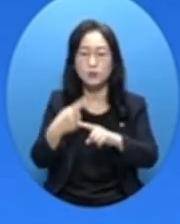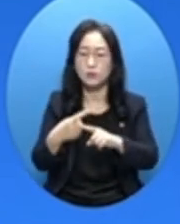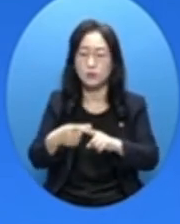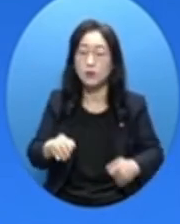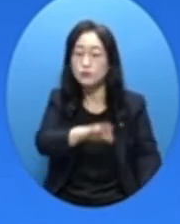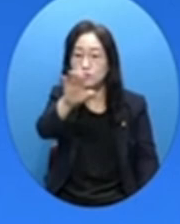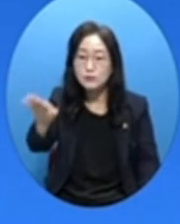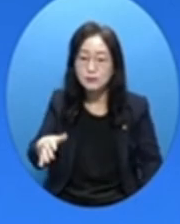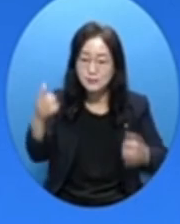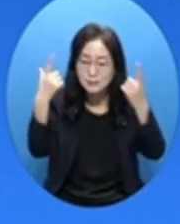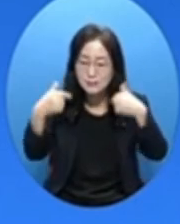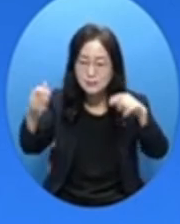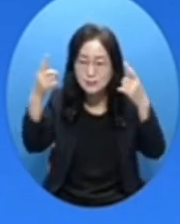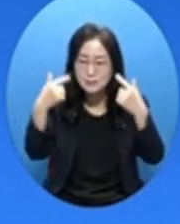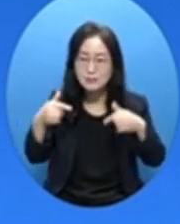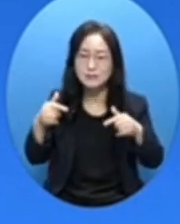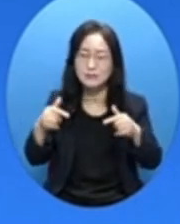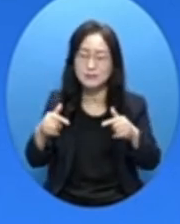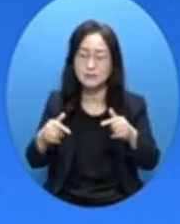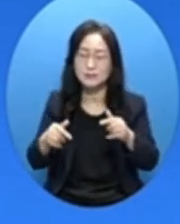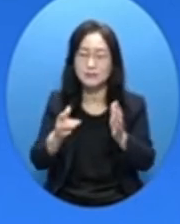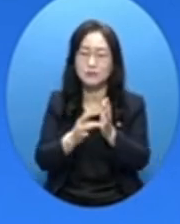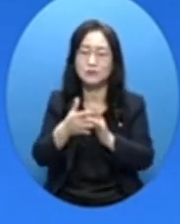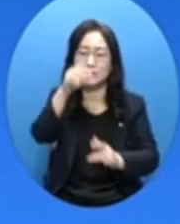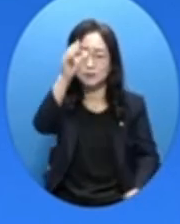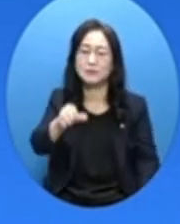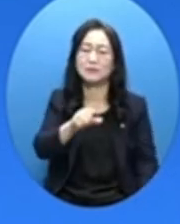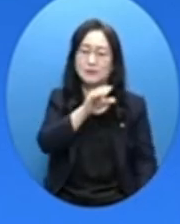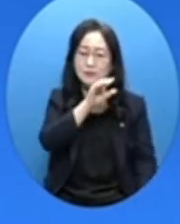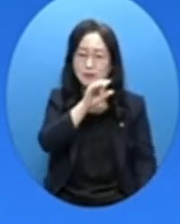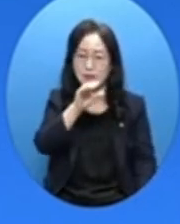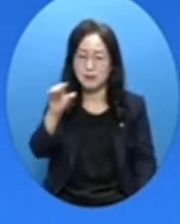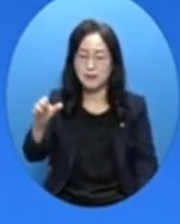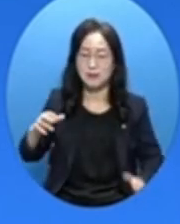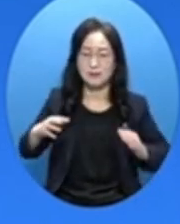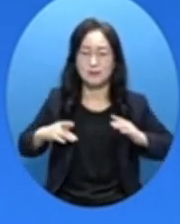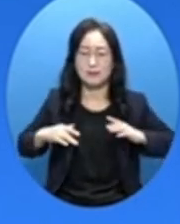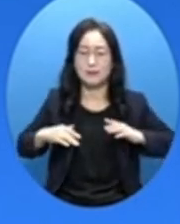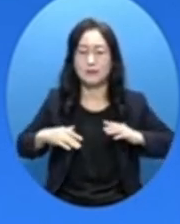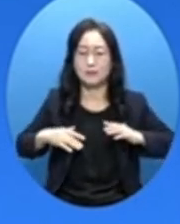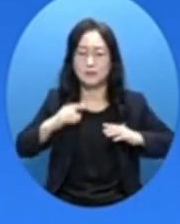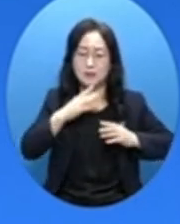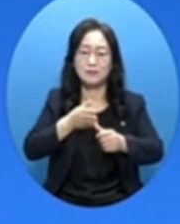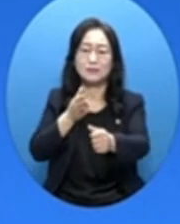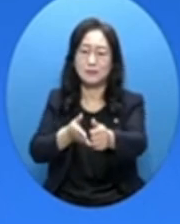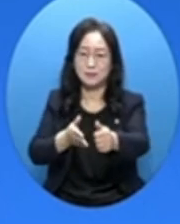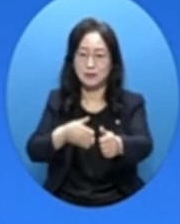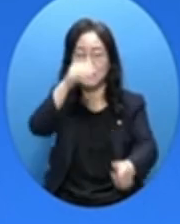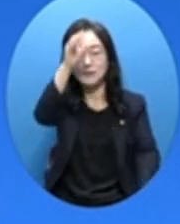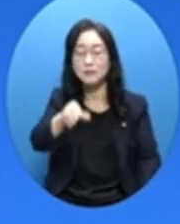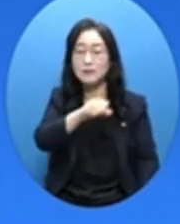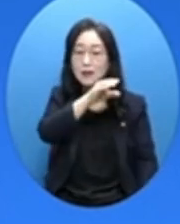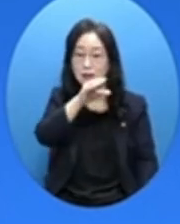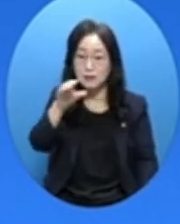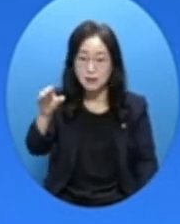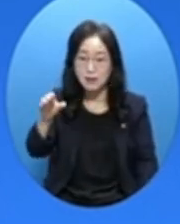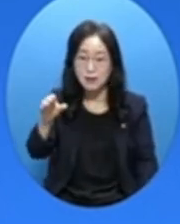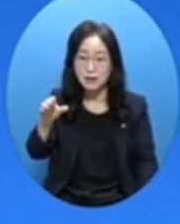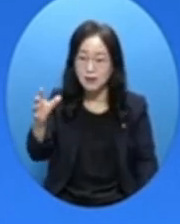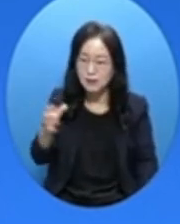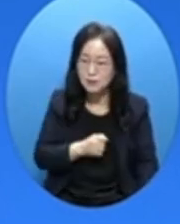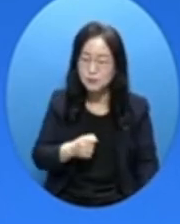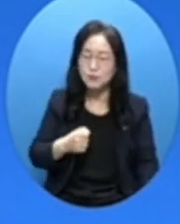늘 예수님의 십자가가 자랑거리가 되어야 합니다. 십자가를 통하여 내가 구원을 받게